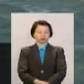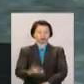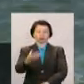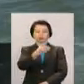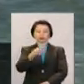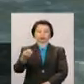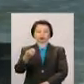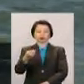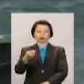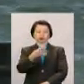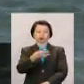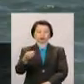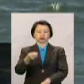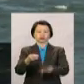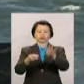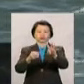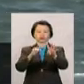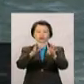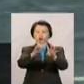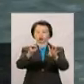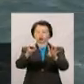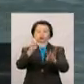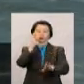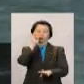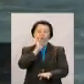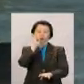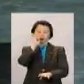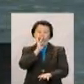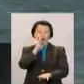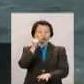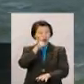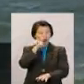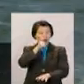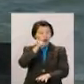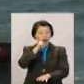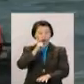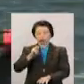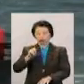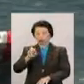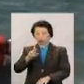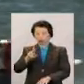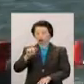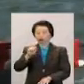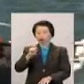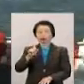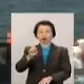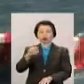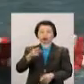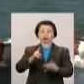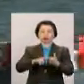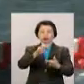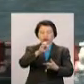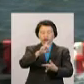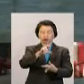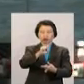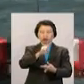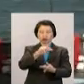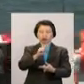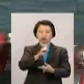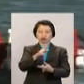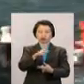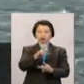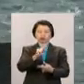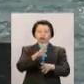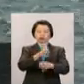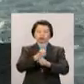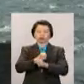Sementara dalam aksi 470 wanita, gandingan negara Norai Shah Jamil dan Norai Shikin Muhammad Saik sekadar